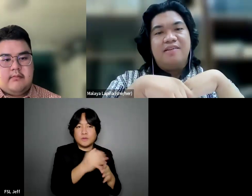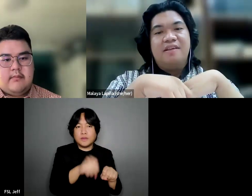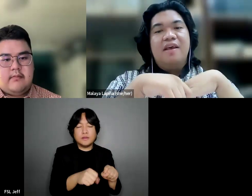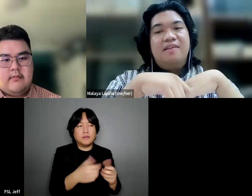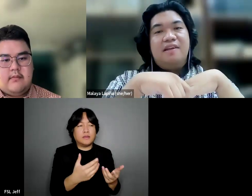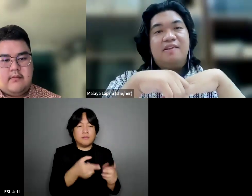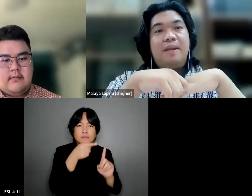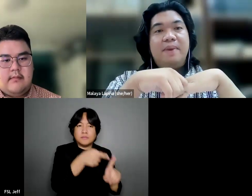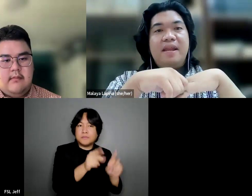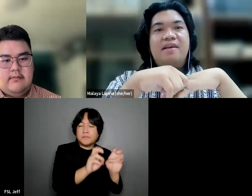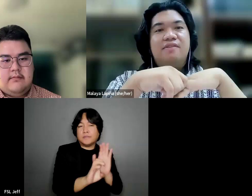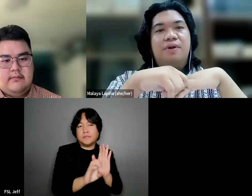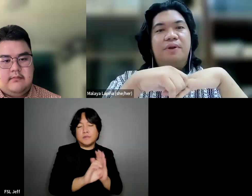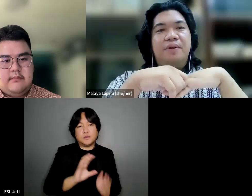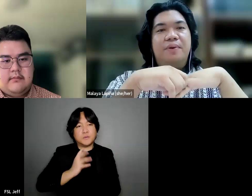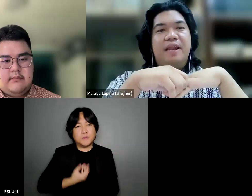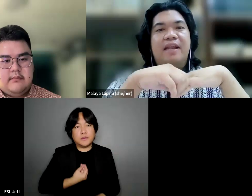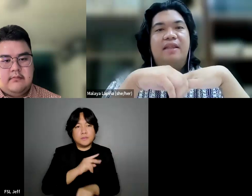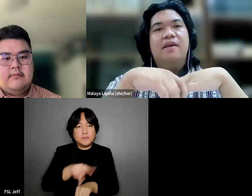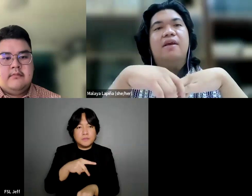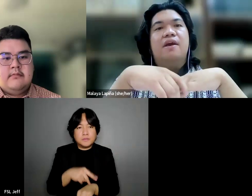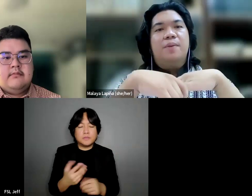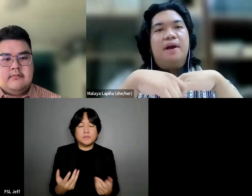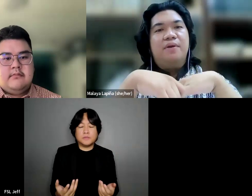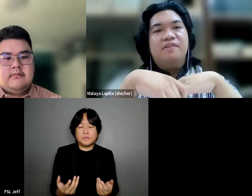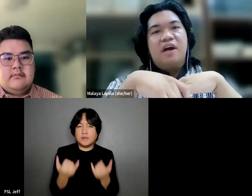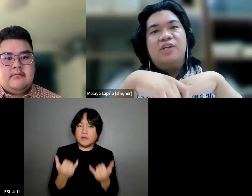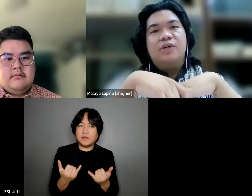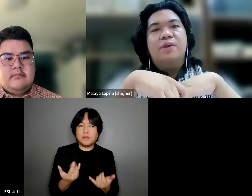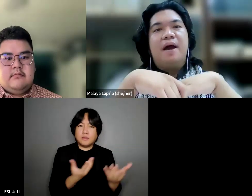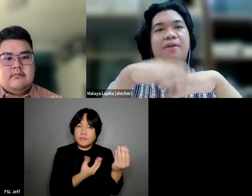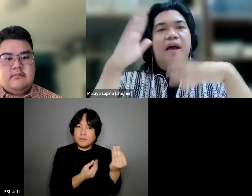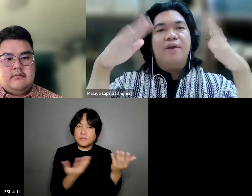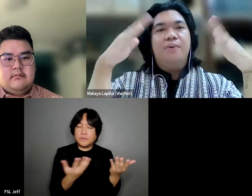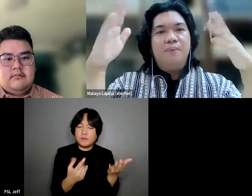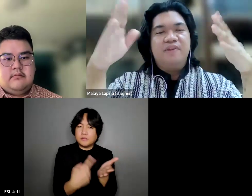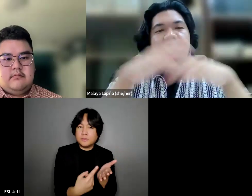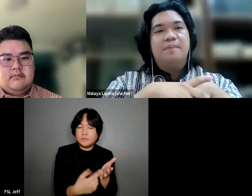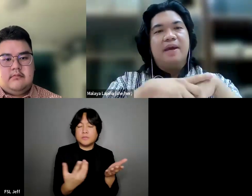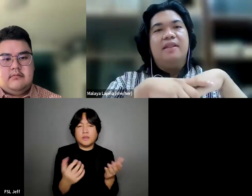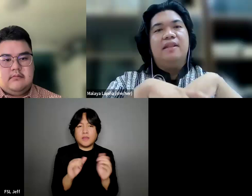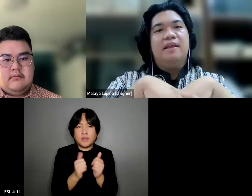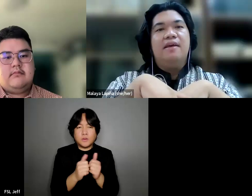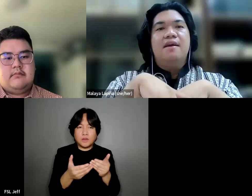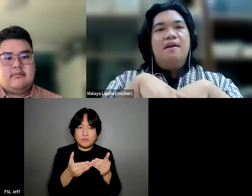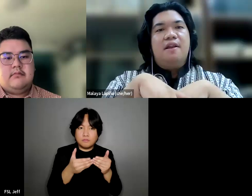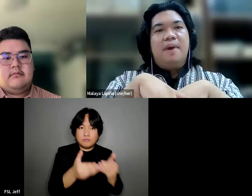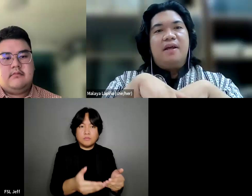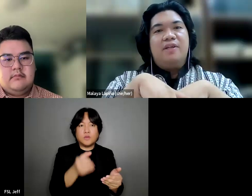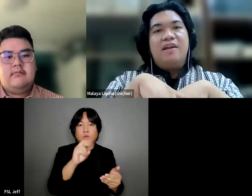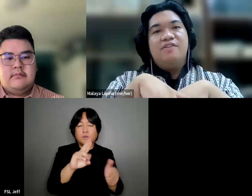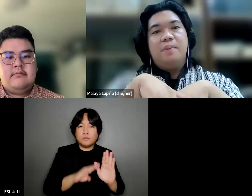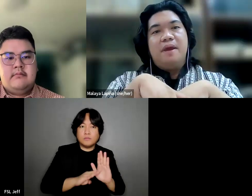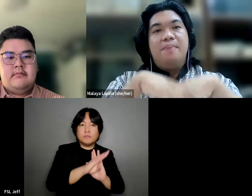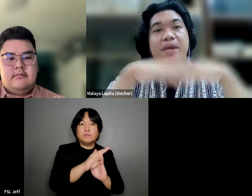sa trans studies sa Pilipinas, no, ano na yung nararating ng mga ganong discussion, no, paano tayo uusad no, sa pag-intindi ng